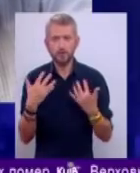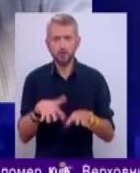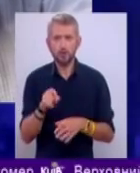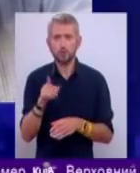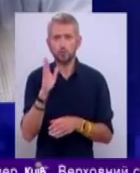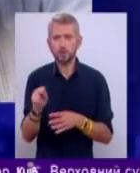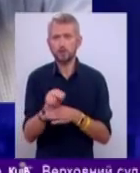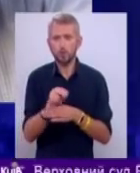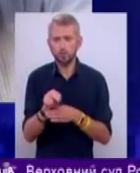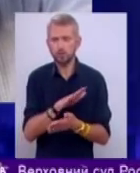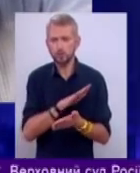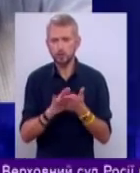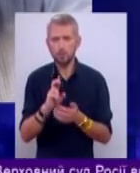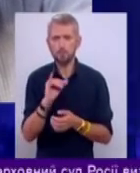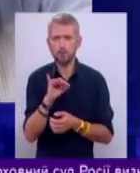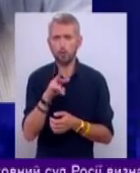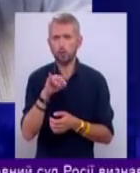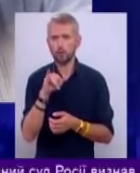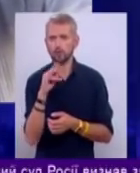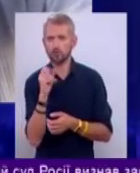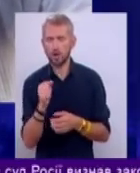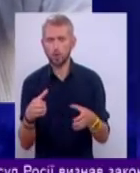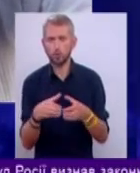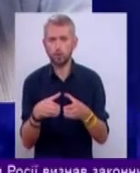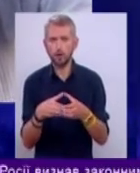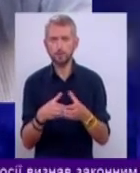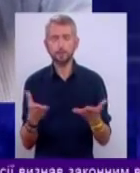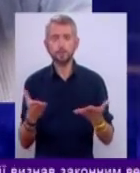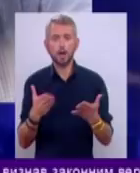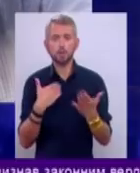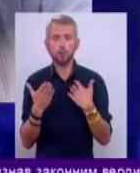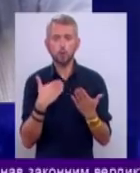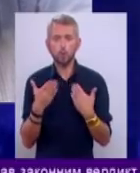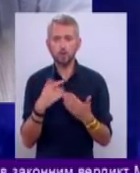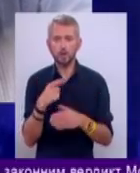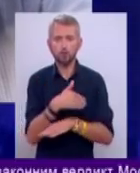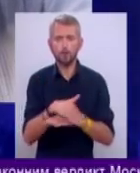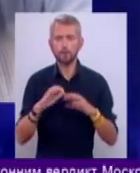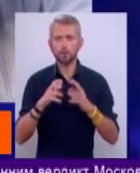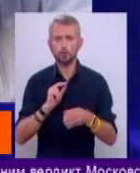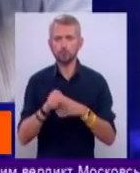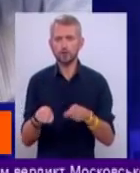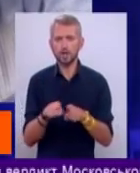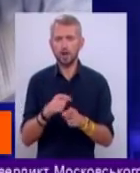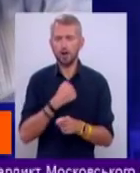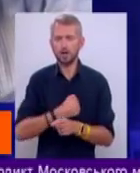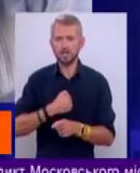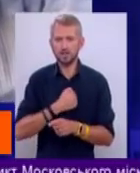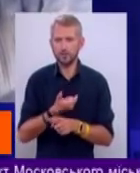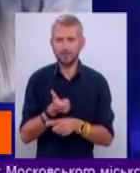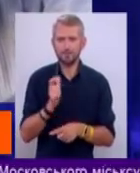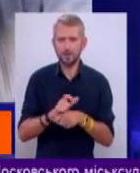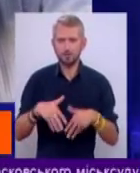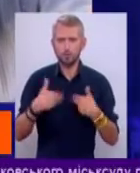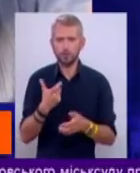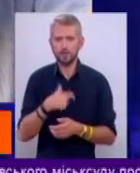буде виховувати суто біологічна оця група, яка спілкується з зовнішнім світом через такі агресивні надмірні прояви